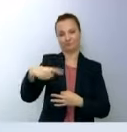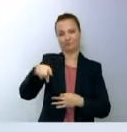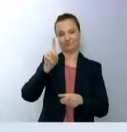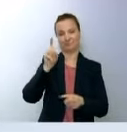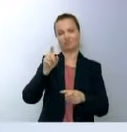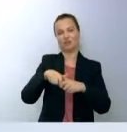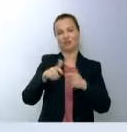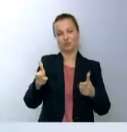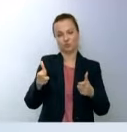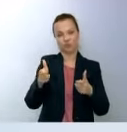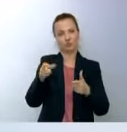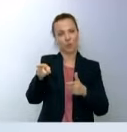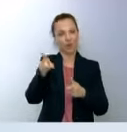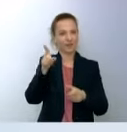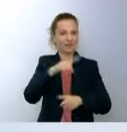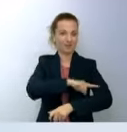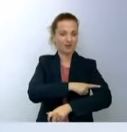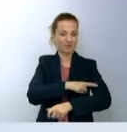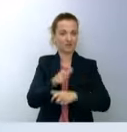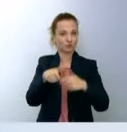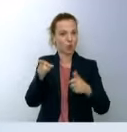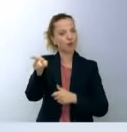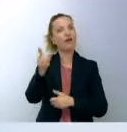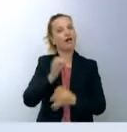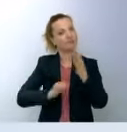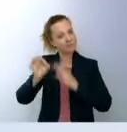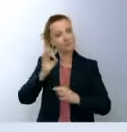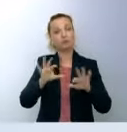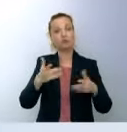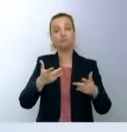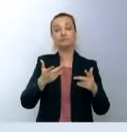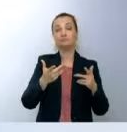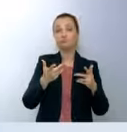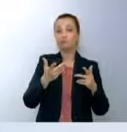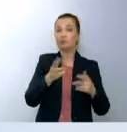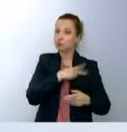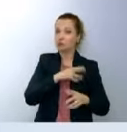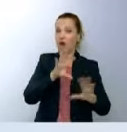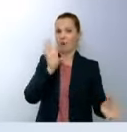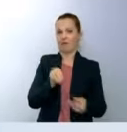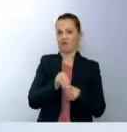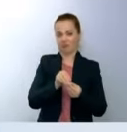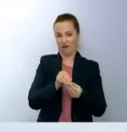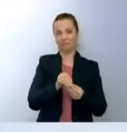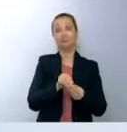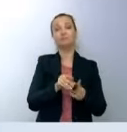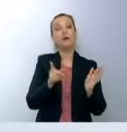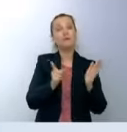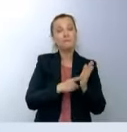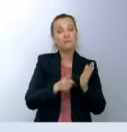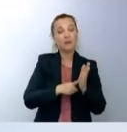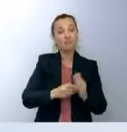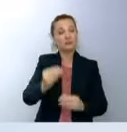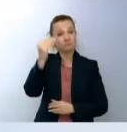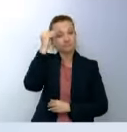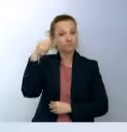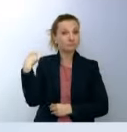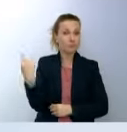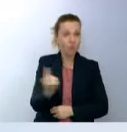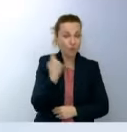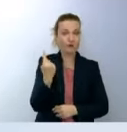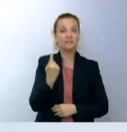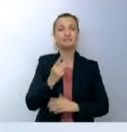λίγο την καθημερινότητά μας να εντάξουμε στην καθημερινότητά μας έστω λ λίγη άσκηση λίγη άσκηση λίγη κινητικότητα την